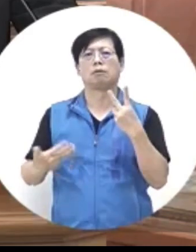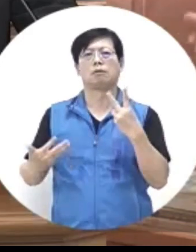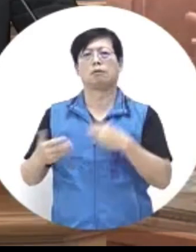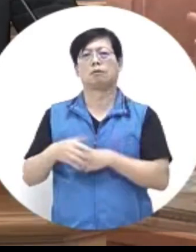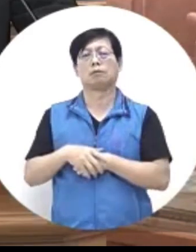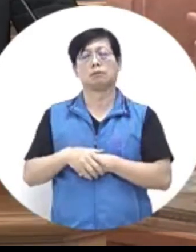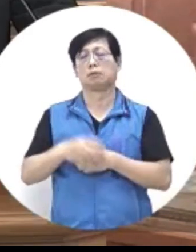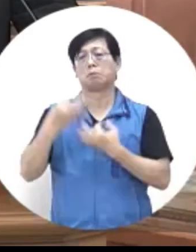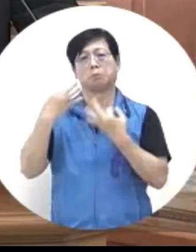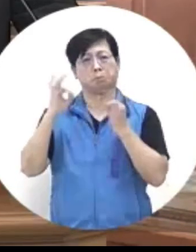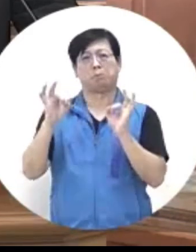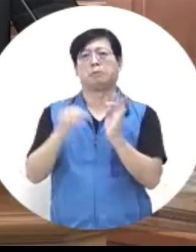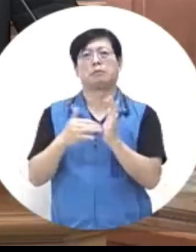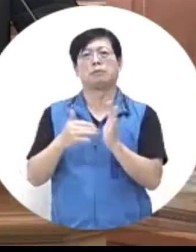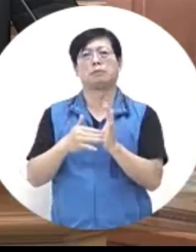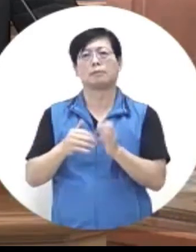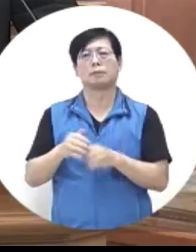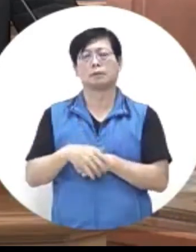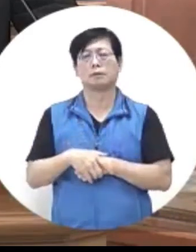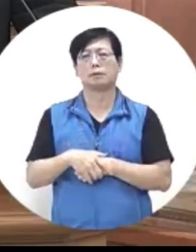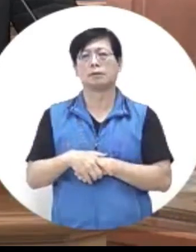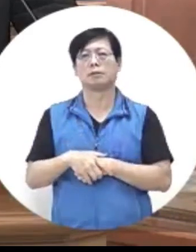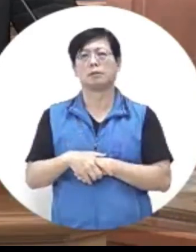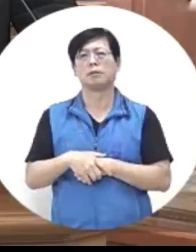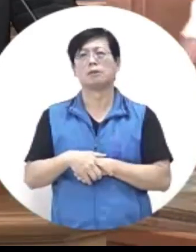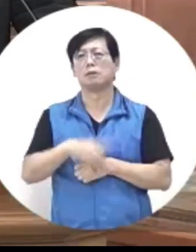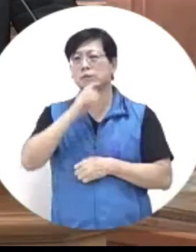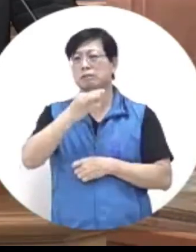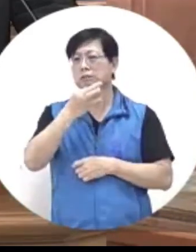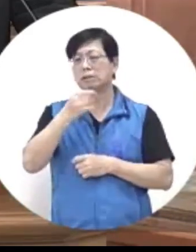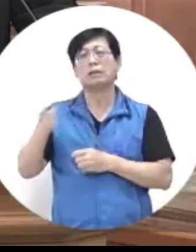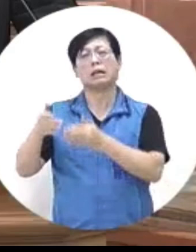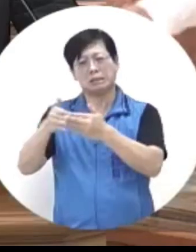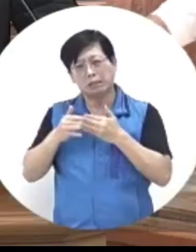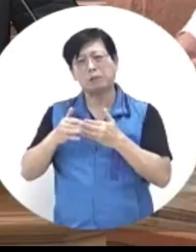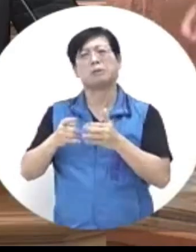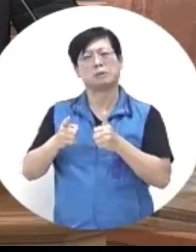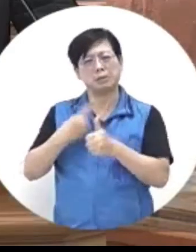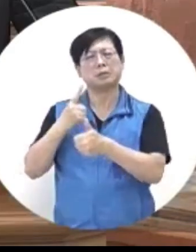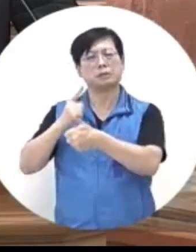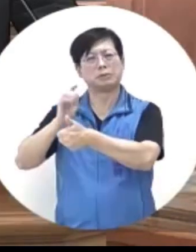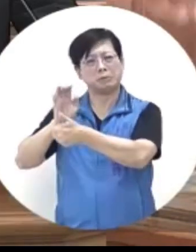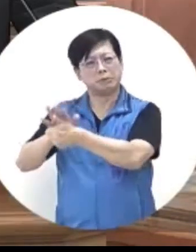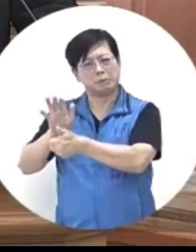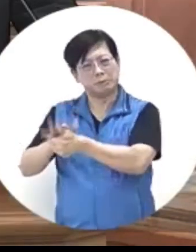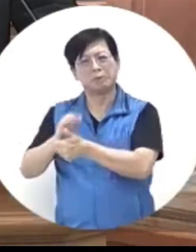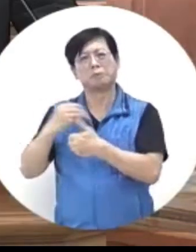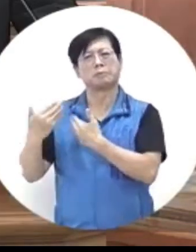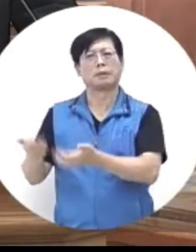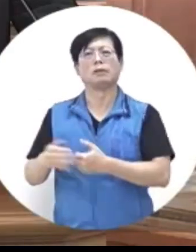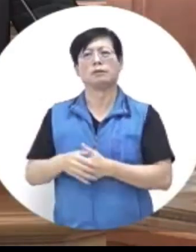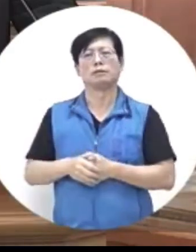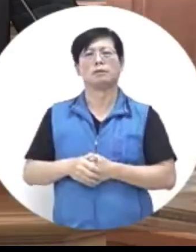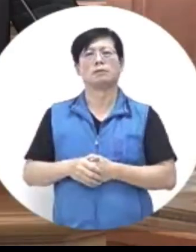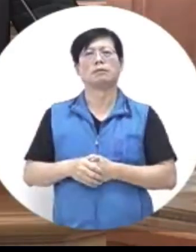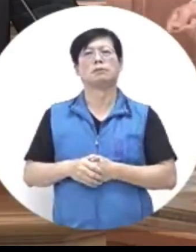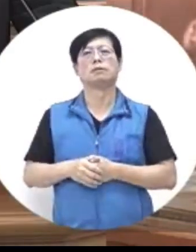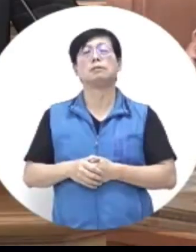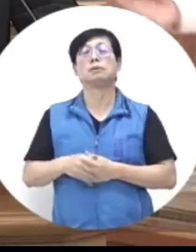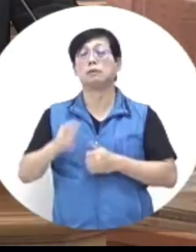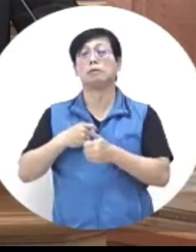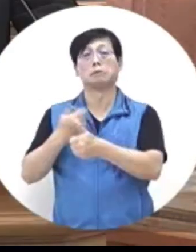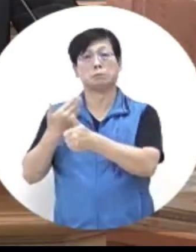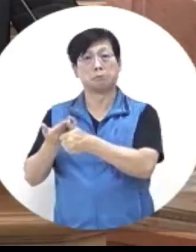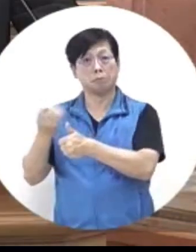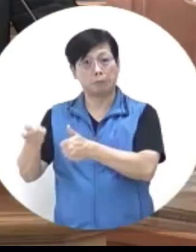我们 你直接了当这样讲。你说 所说的很清楚， 他需要的我会协助、这个、协助提供， 这个就是 你所提供